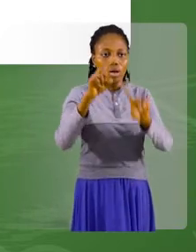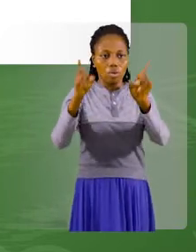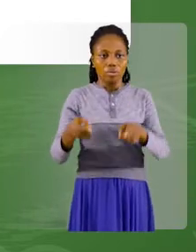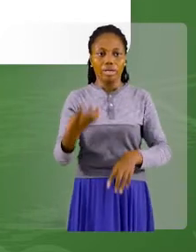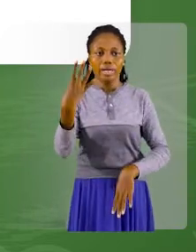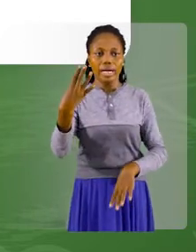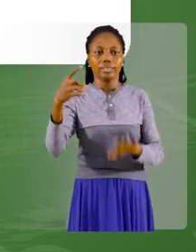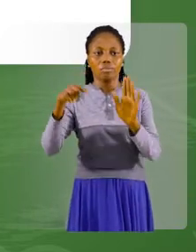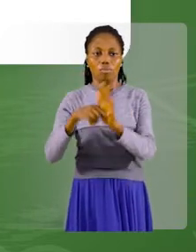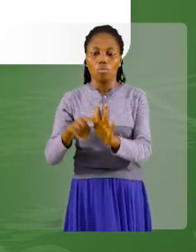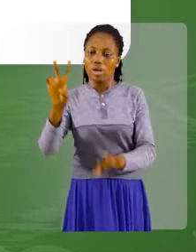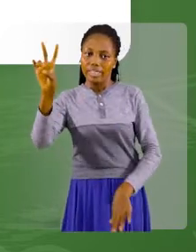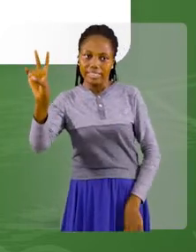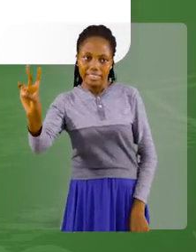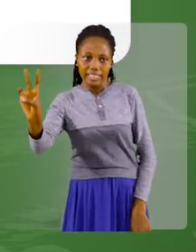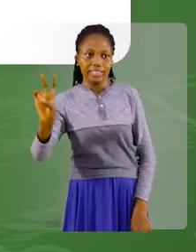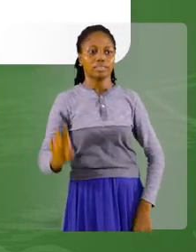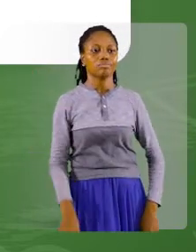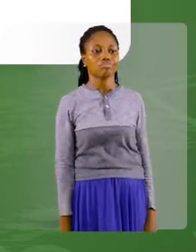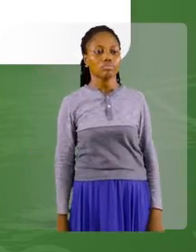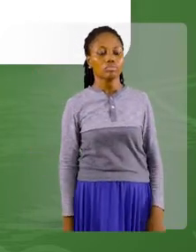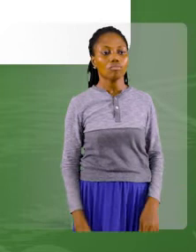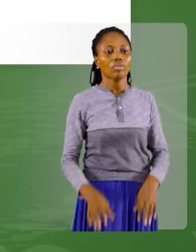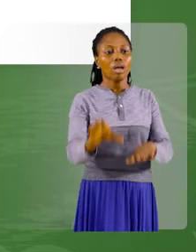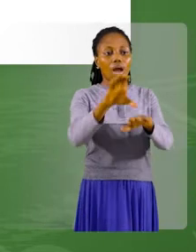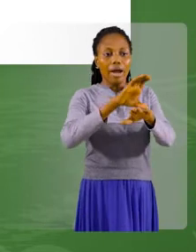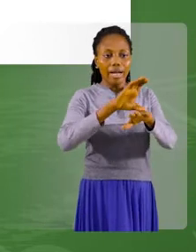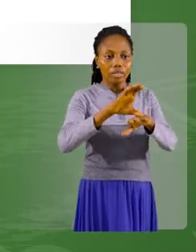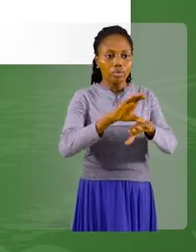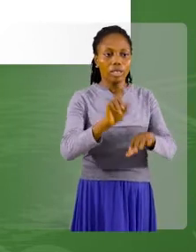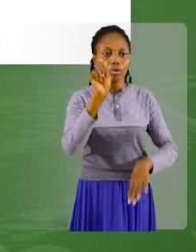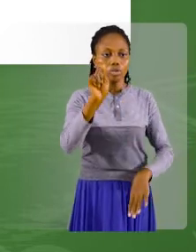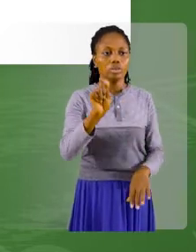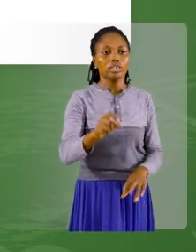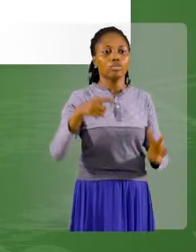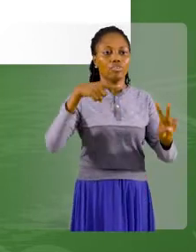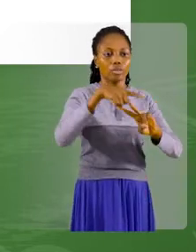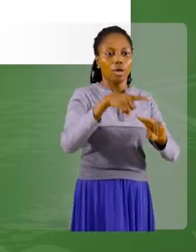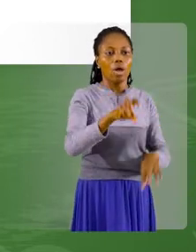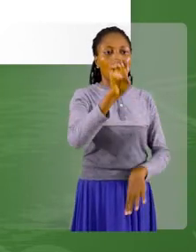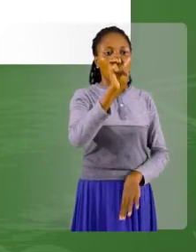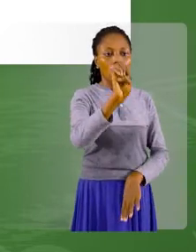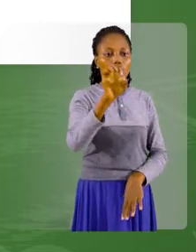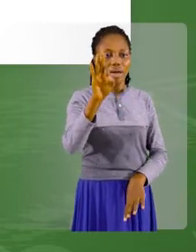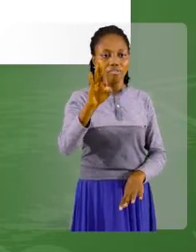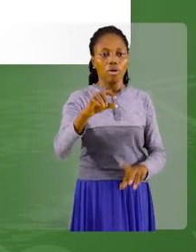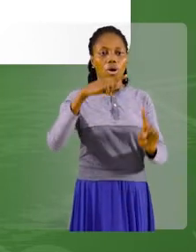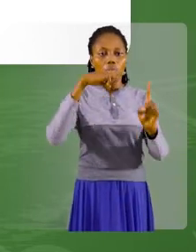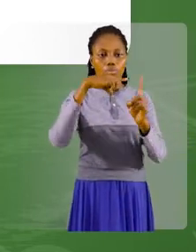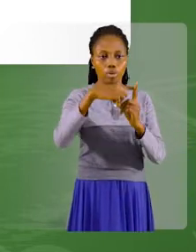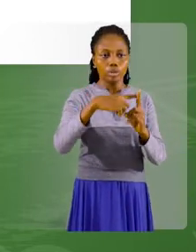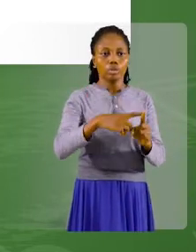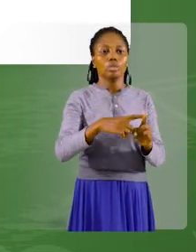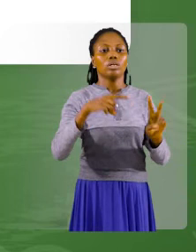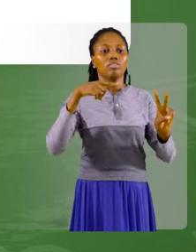GH de coordonnées 4, -7. Calcule les coordonnées du vecteur EF